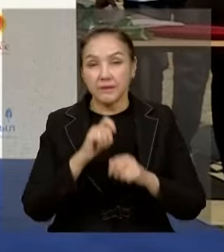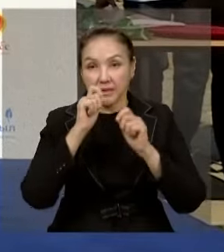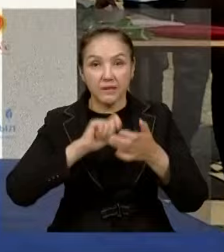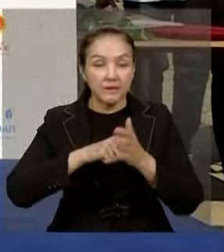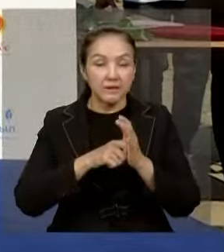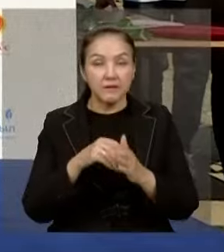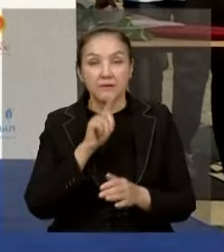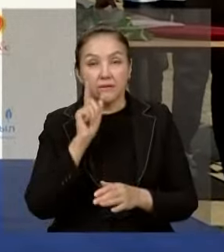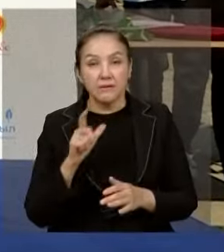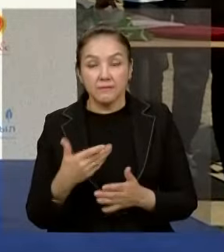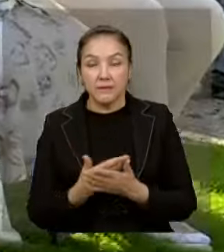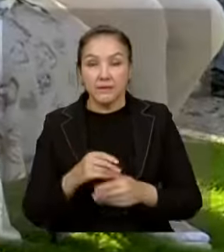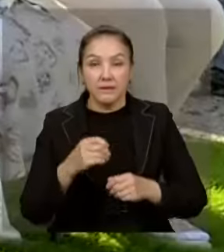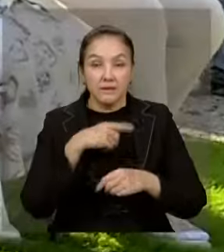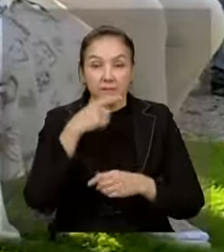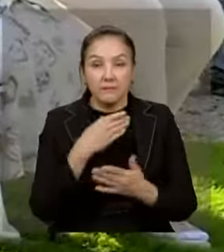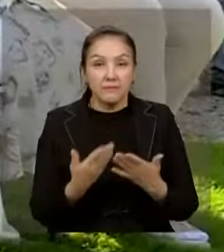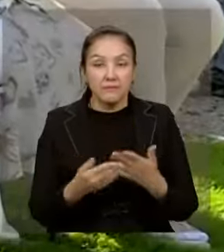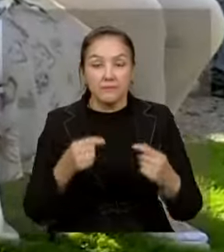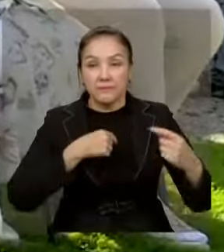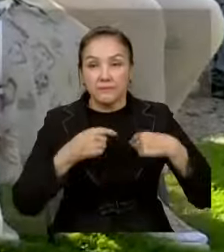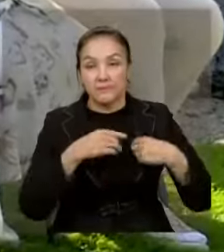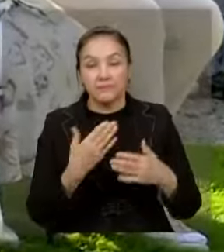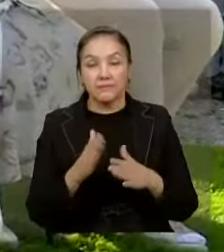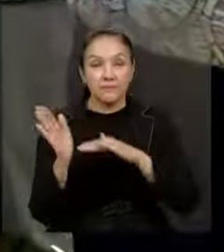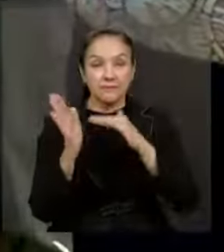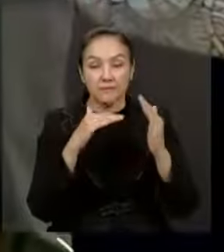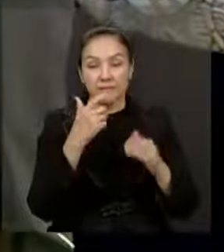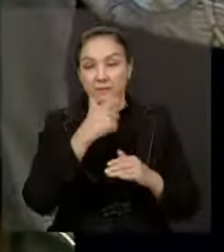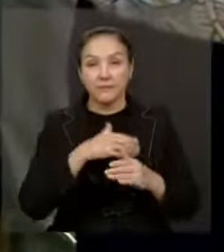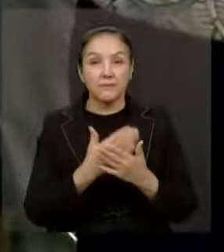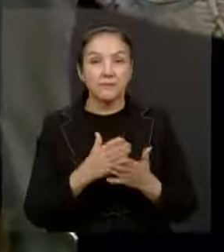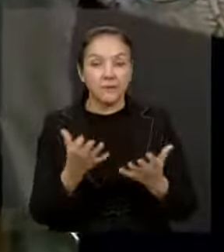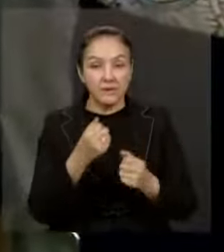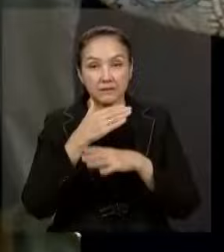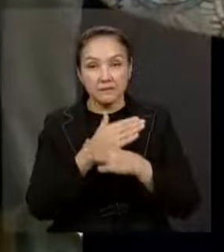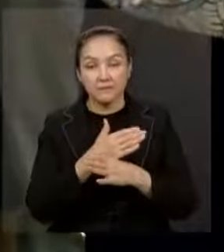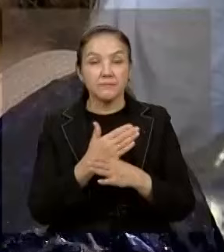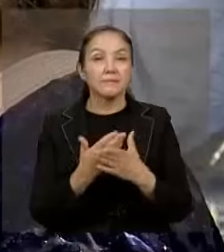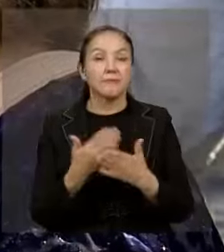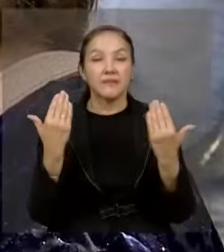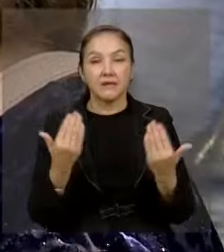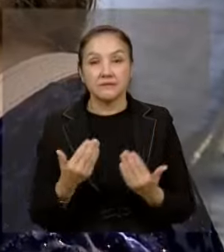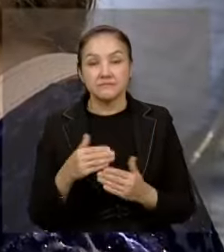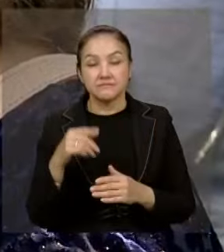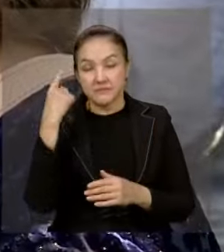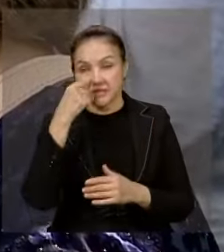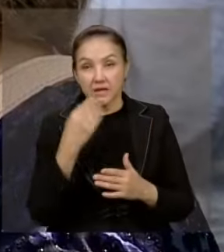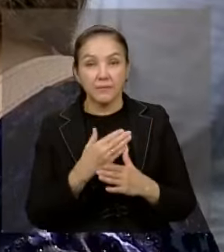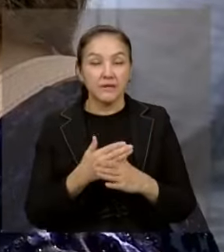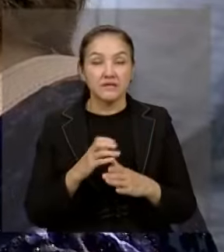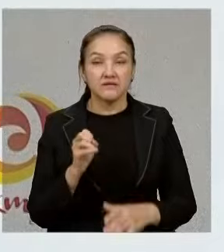ключи новос Аким области подчеркнул что пострадавшие от стихии своевременно получили помощь от государства и частных